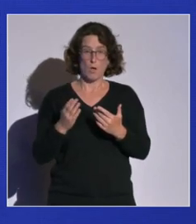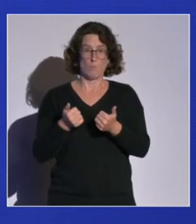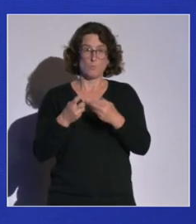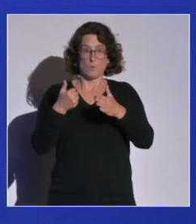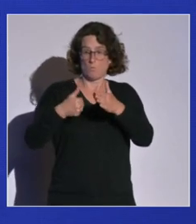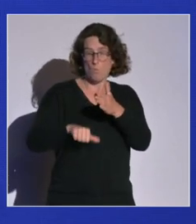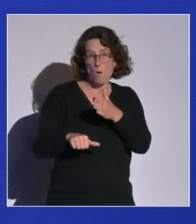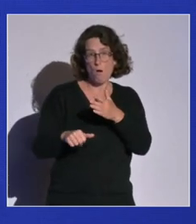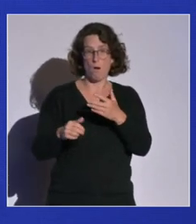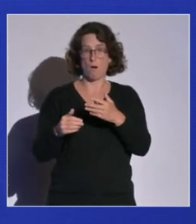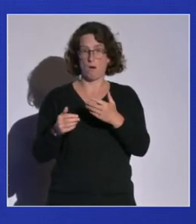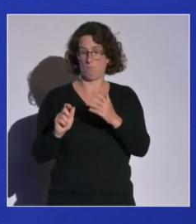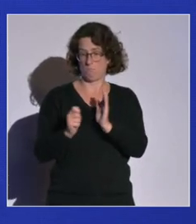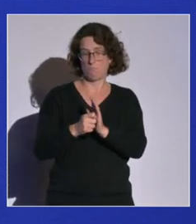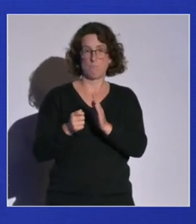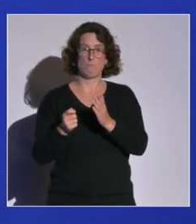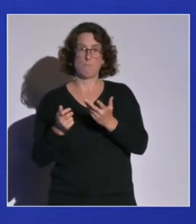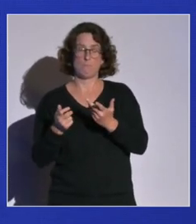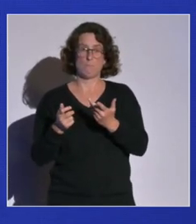de l'entrée en sixième ou un peu plus tôt